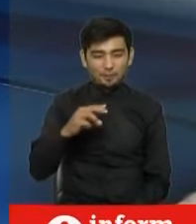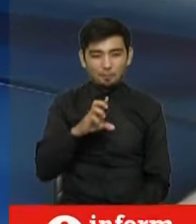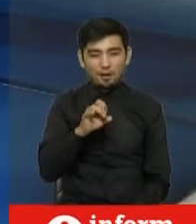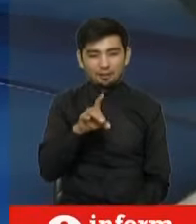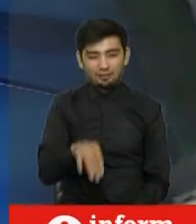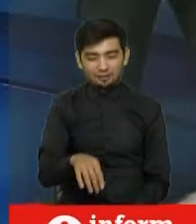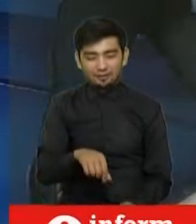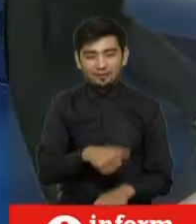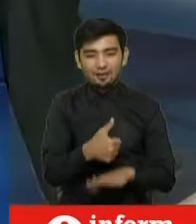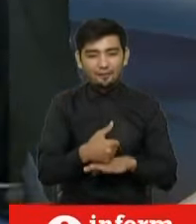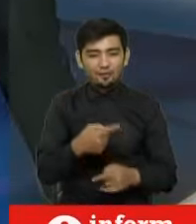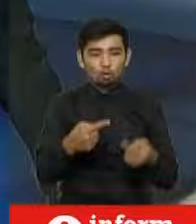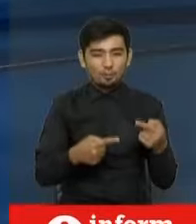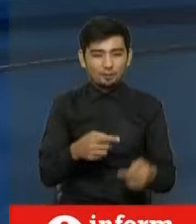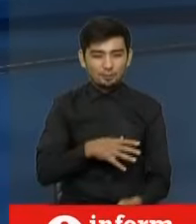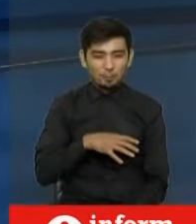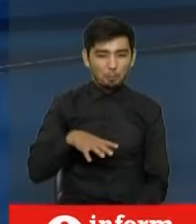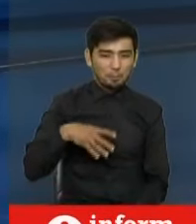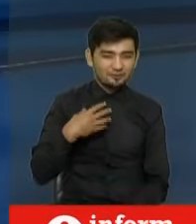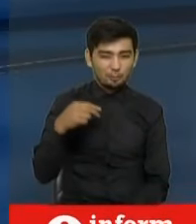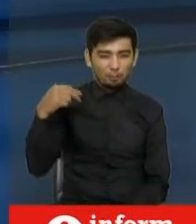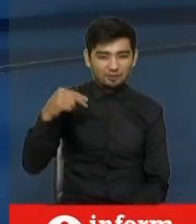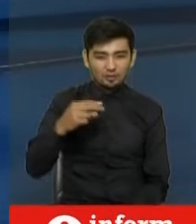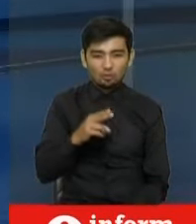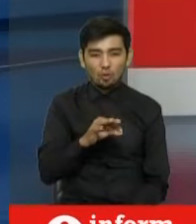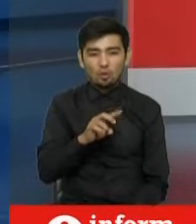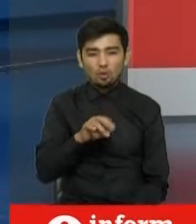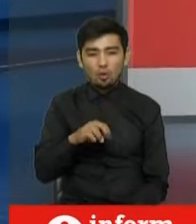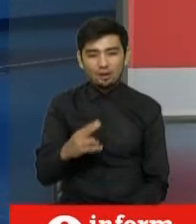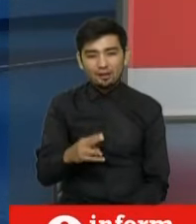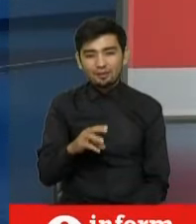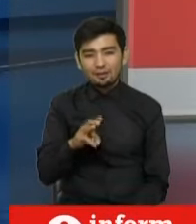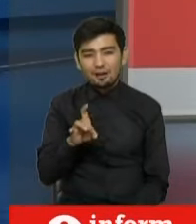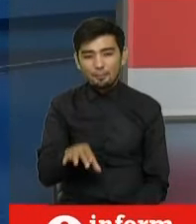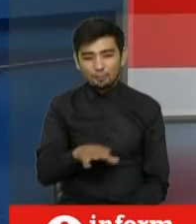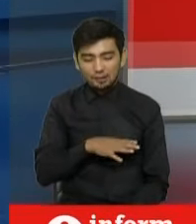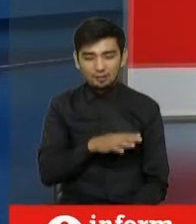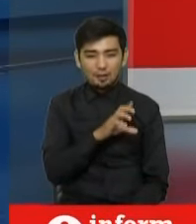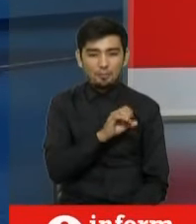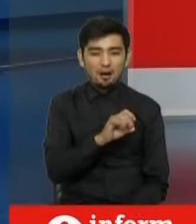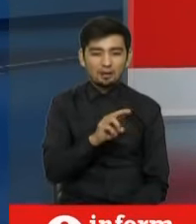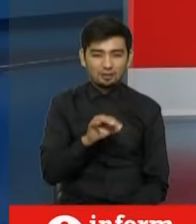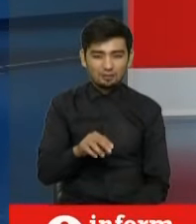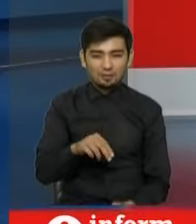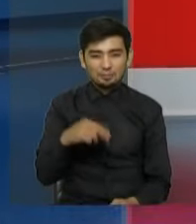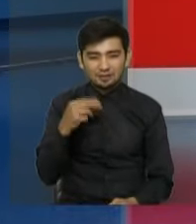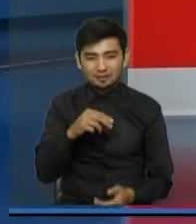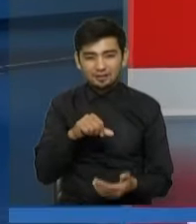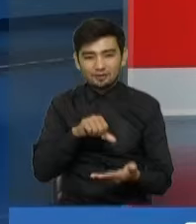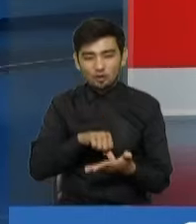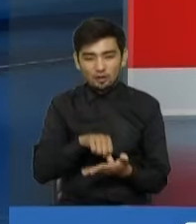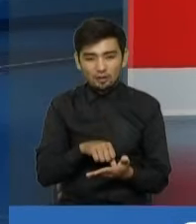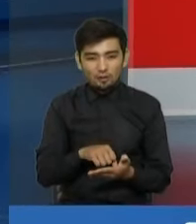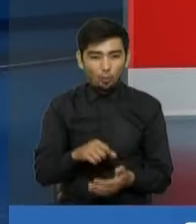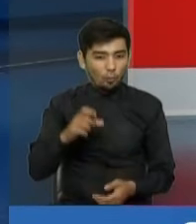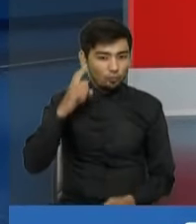басты қарсыласы бұрынғы президент Дональд Трамп еді. Байден президенттік жарыстан шығып қалған естіген бойда